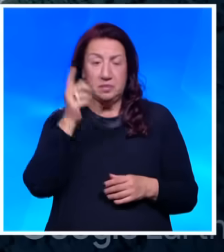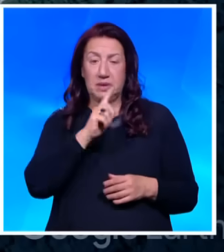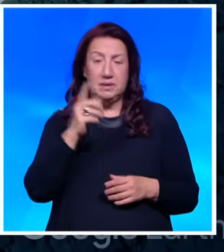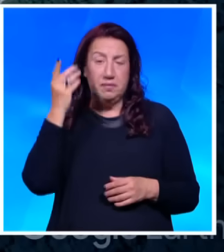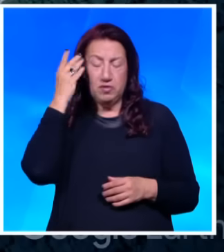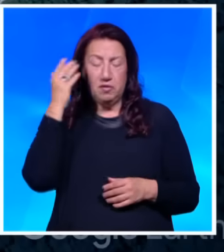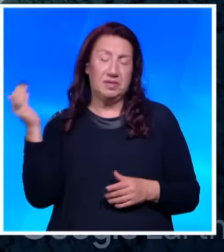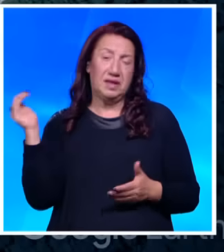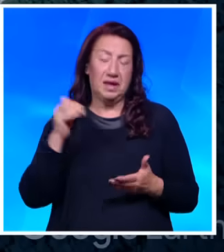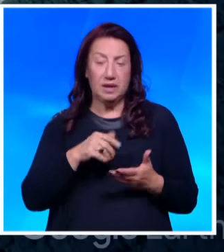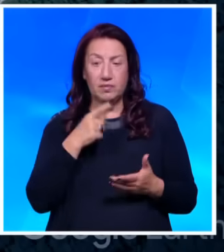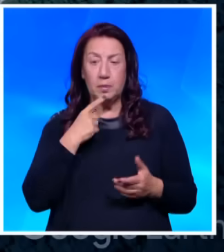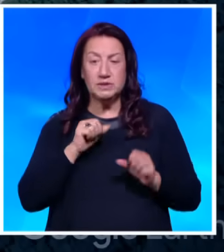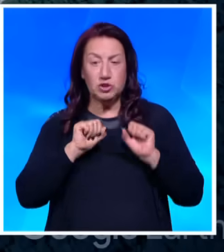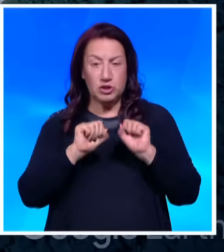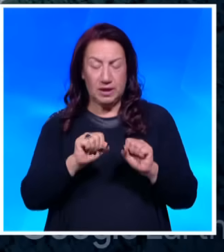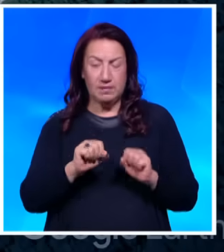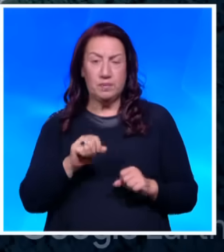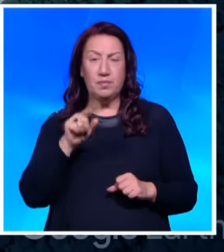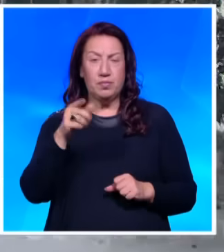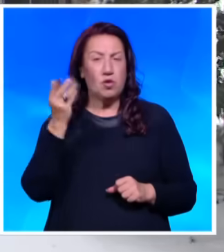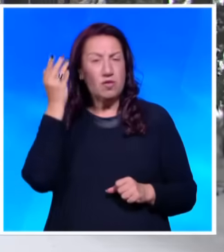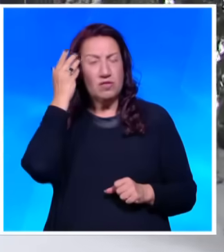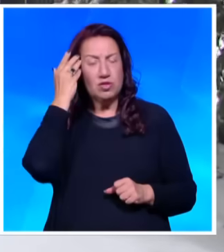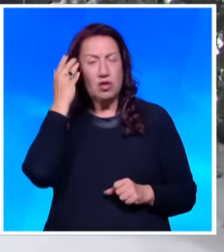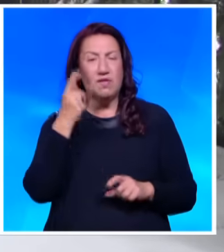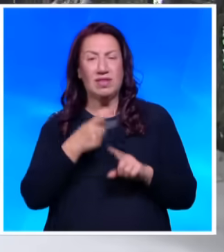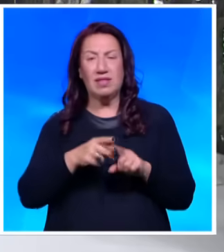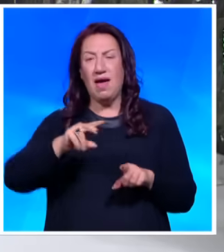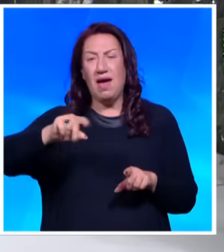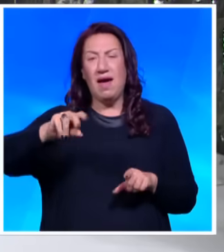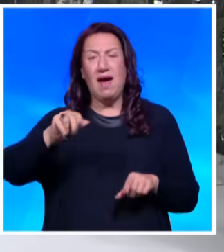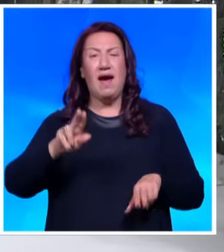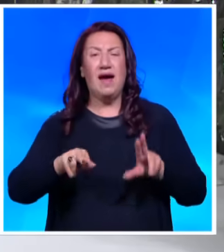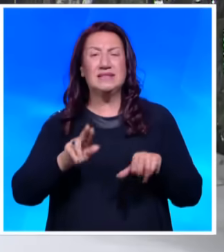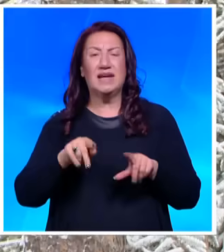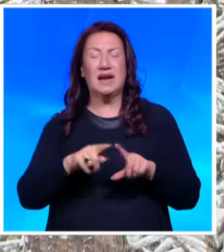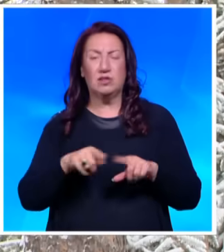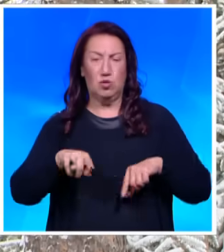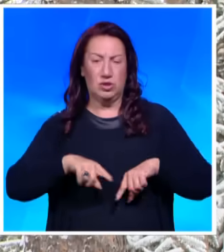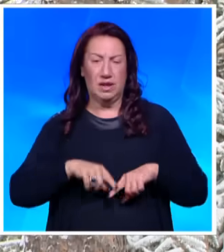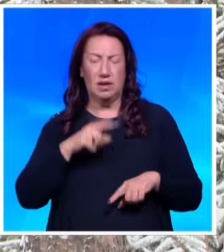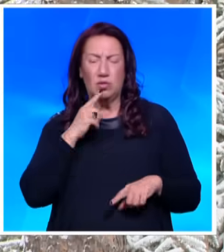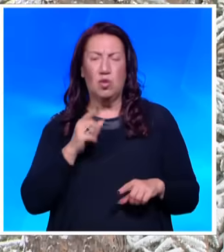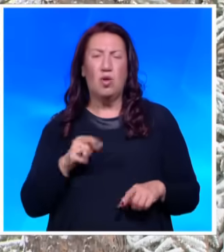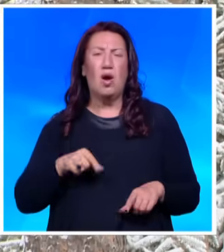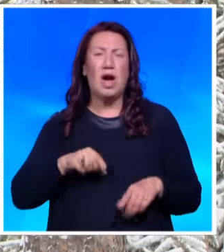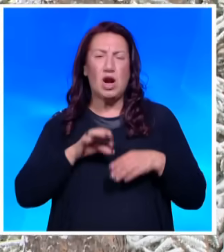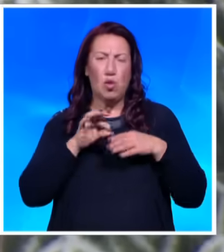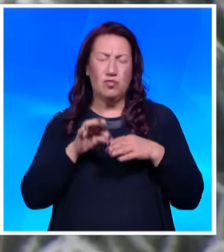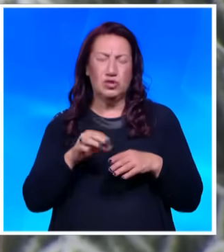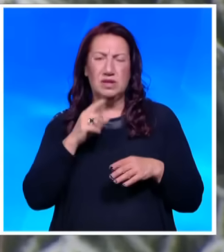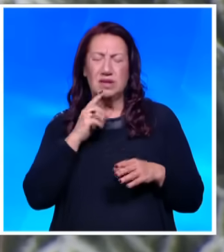защитавам. Васил Божков е обвинен по така нареченото хазартно дело. Като глава на организирана престъпна група, занимавала се с изнудване, подкупи, пране на